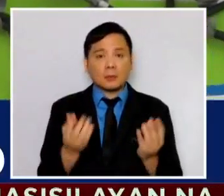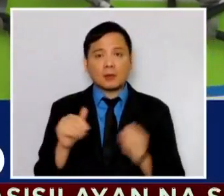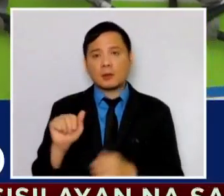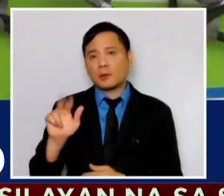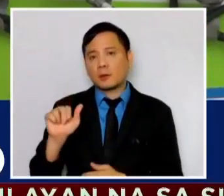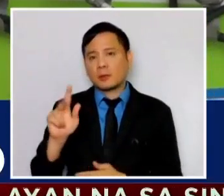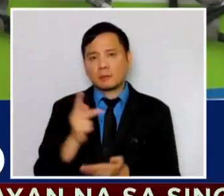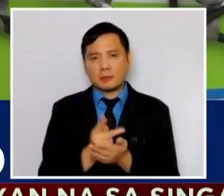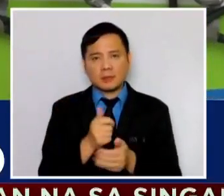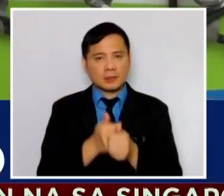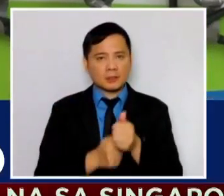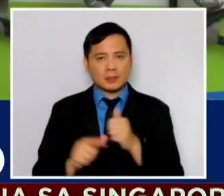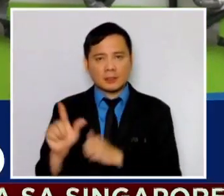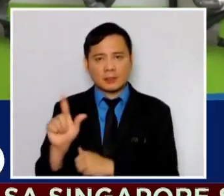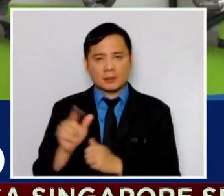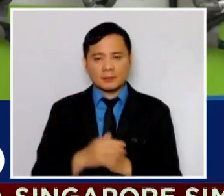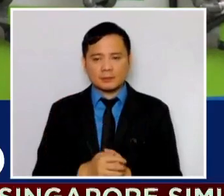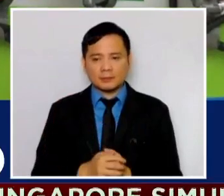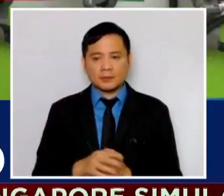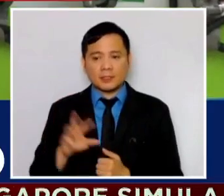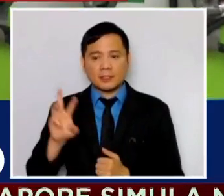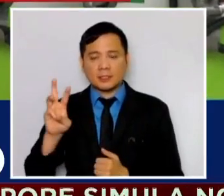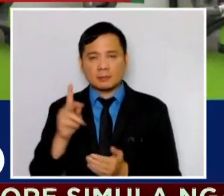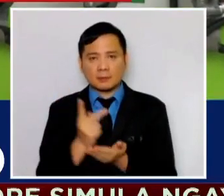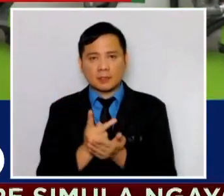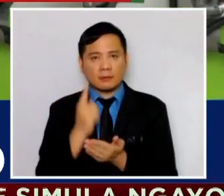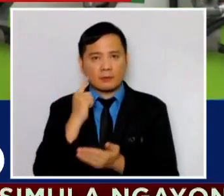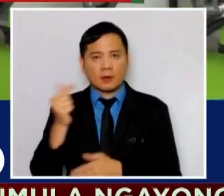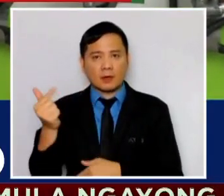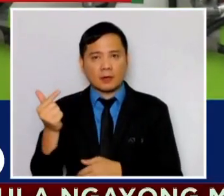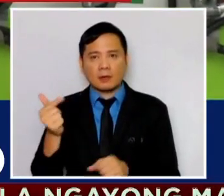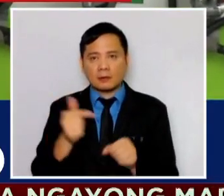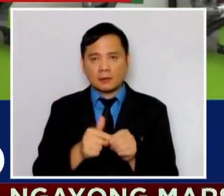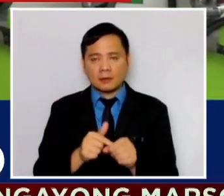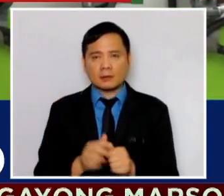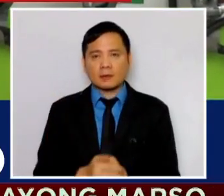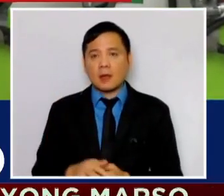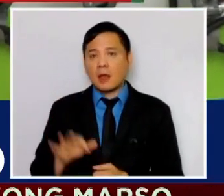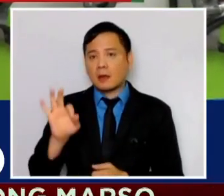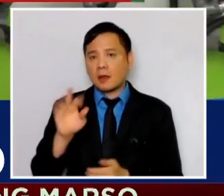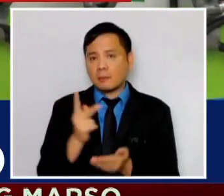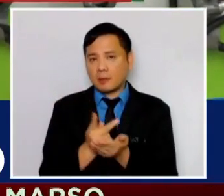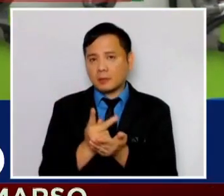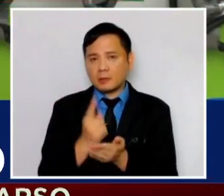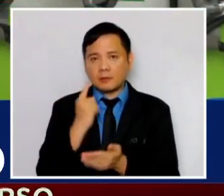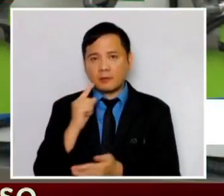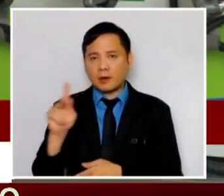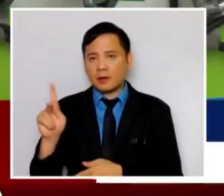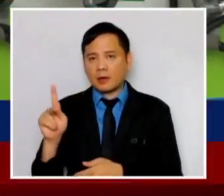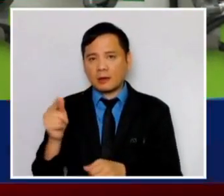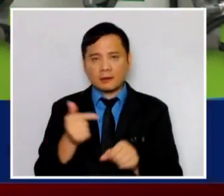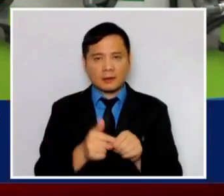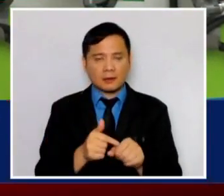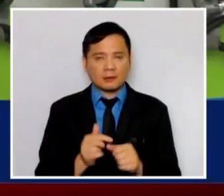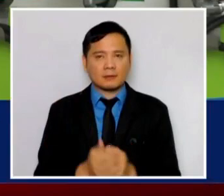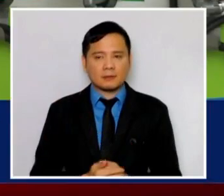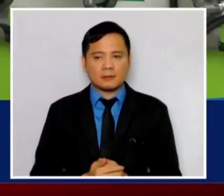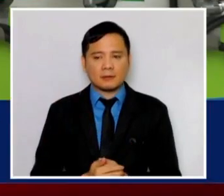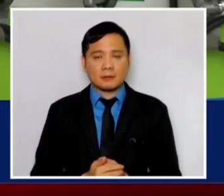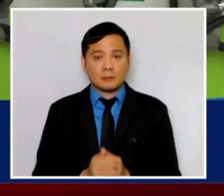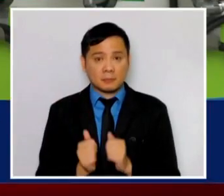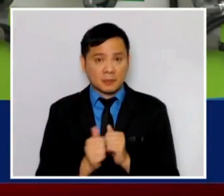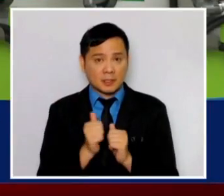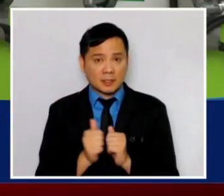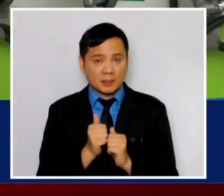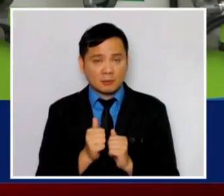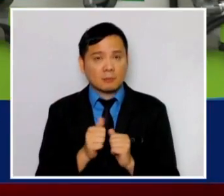litro, lagpas 6 pesos sa gasolina at mahigit 9 pesos sa kerosene. Ibig sabihin, mukhang matutuloy nga ang